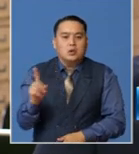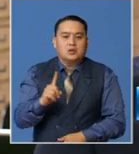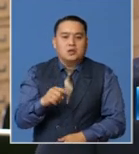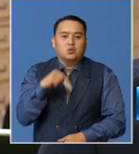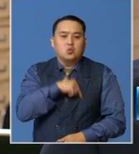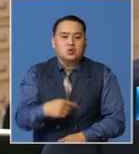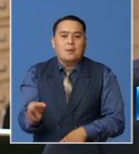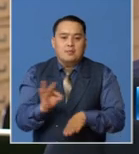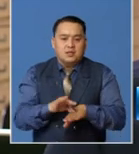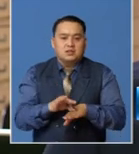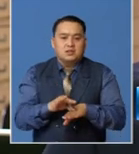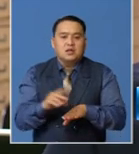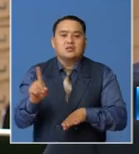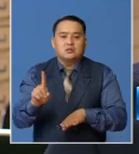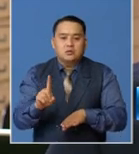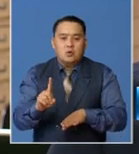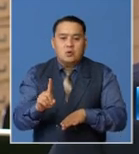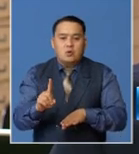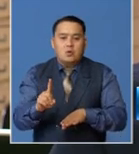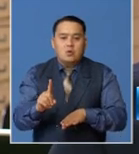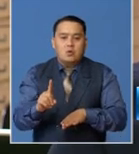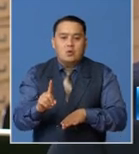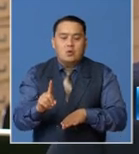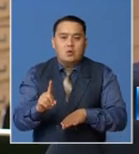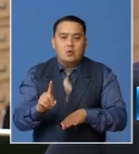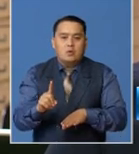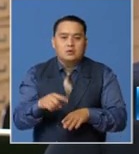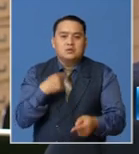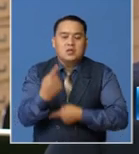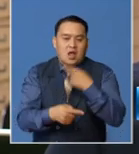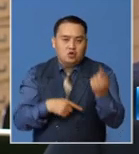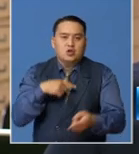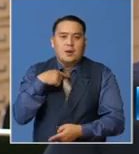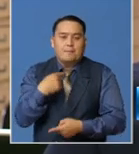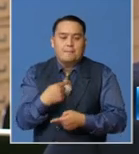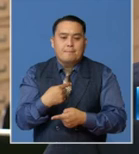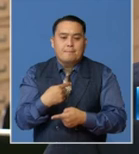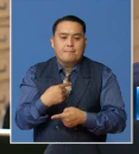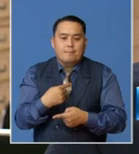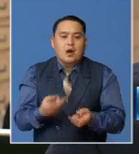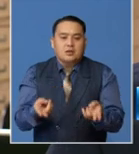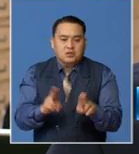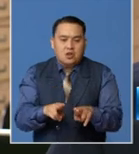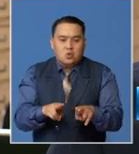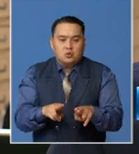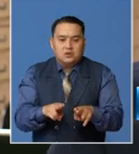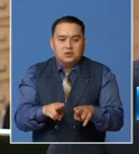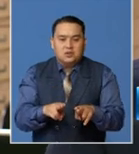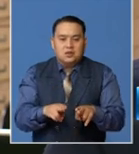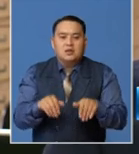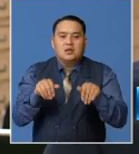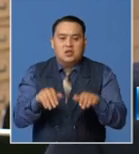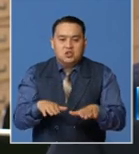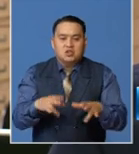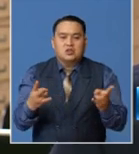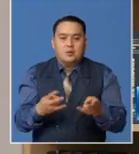душа душа болит что следующее поколение остается таким и надо решить